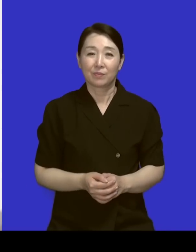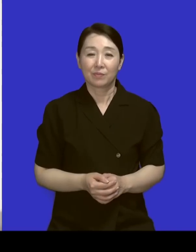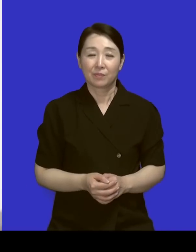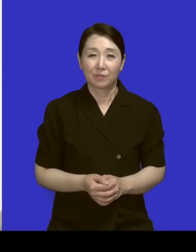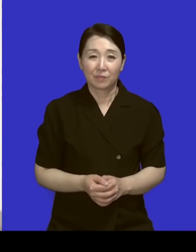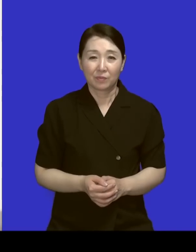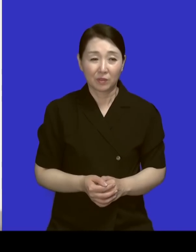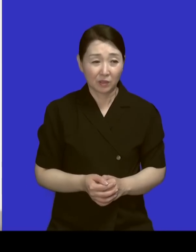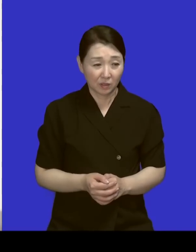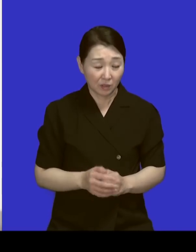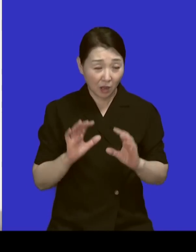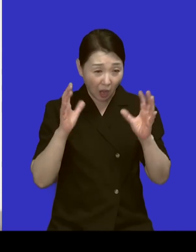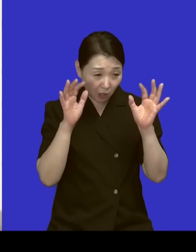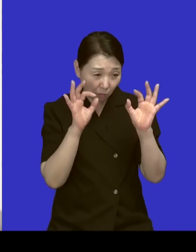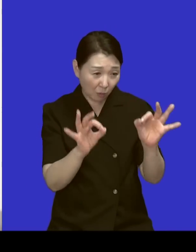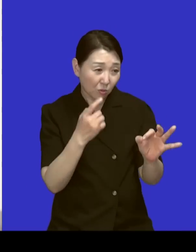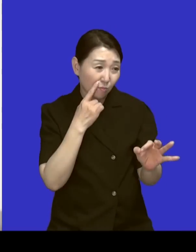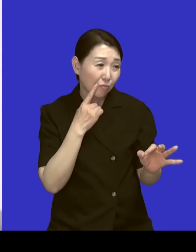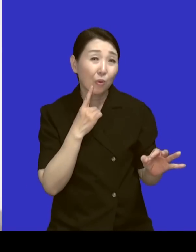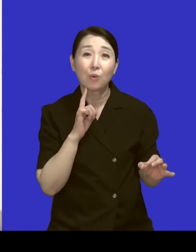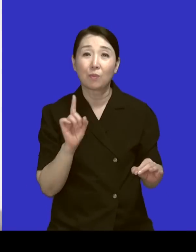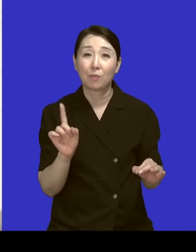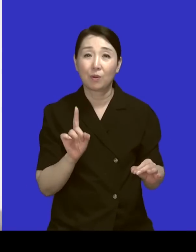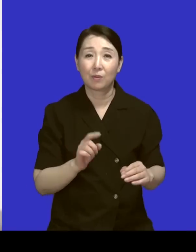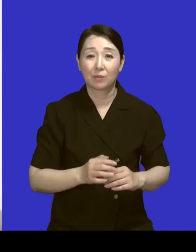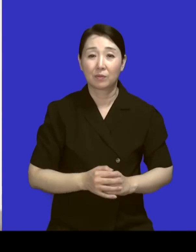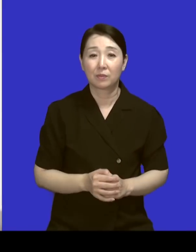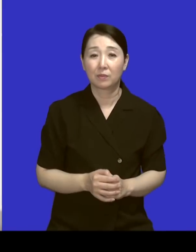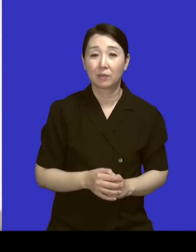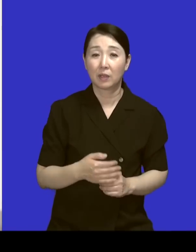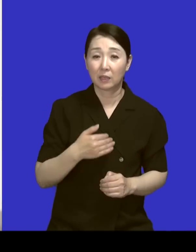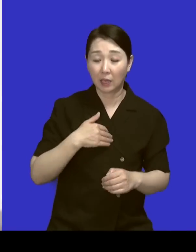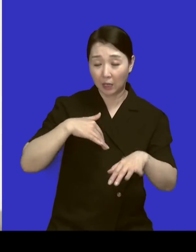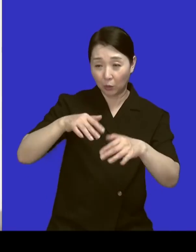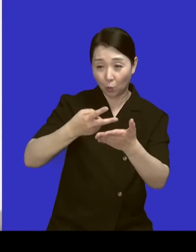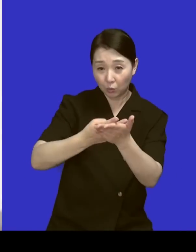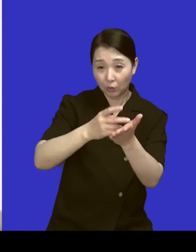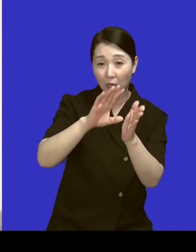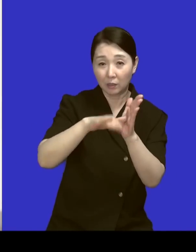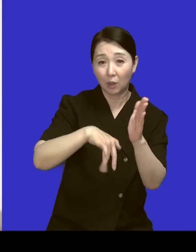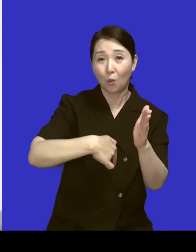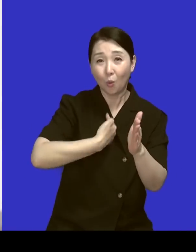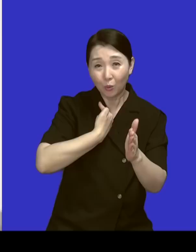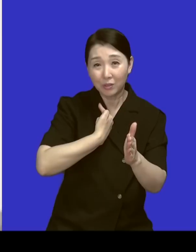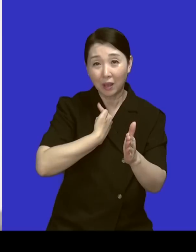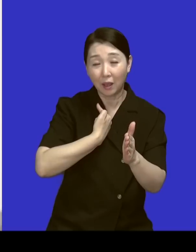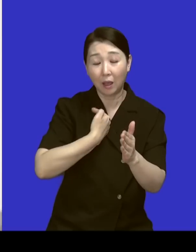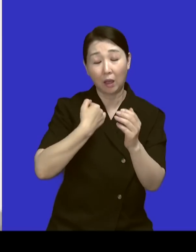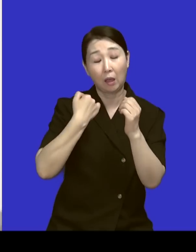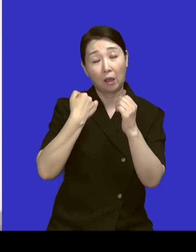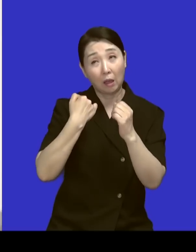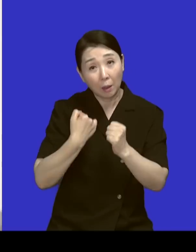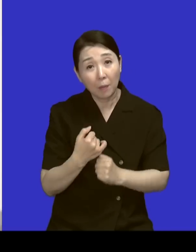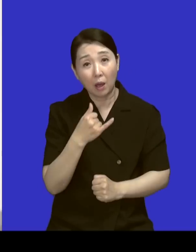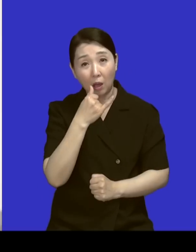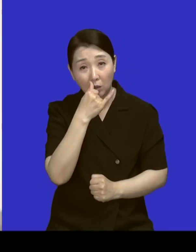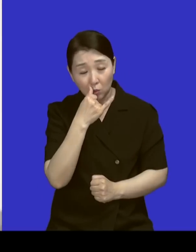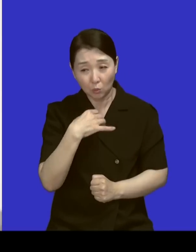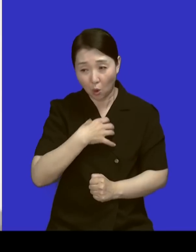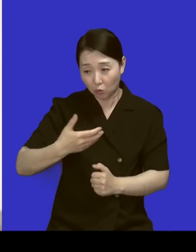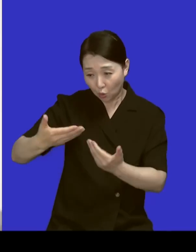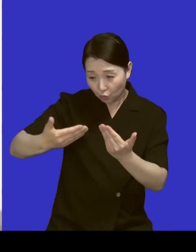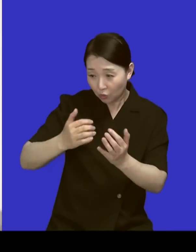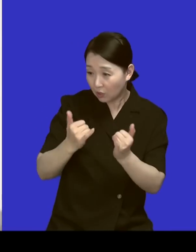길거리 아이들을 보면서 되게 부러운 게 있었어요. 네. 제가 노숙할 때는 네. 혼자였고 철저하게 혼자였고 걱정해주는